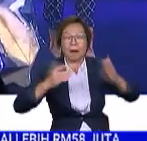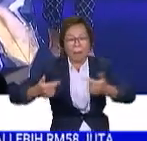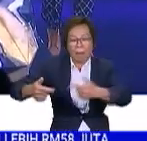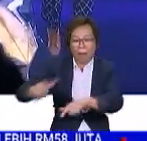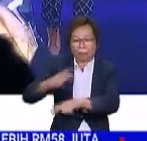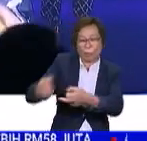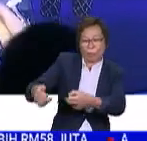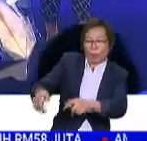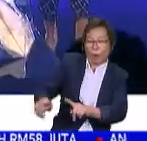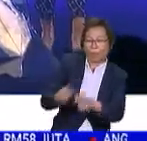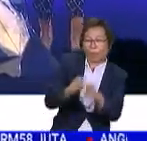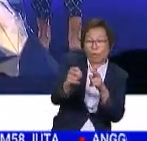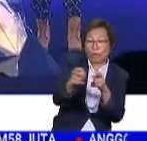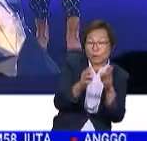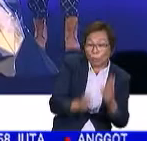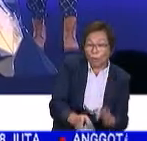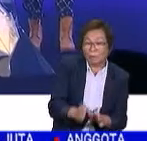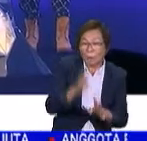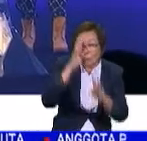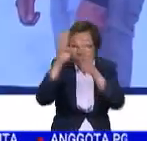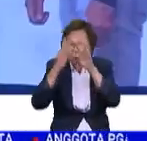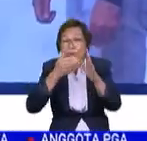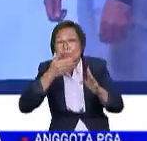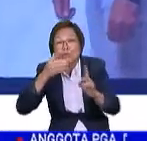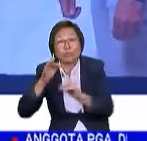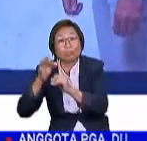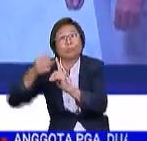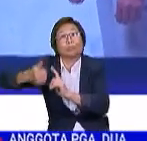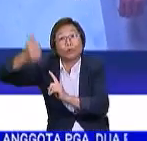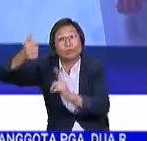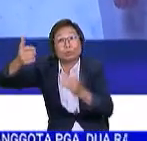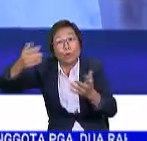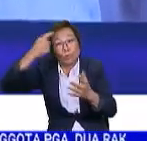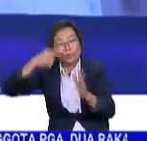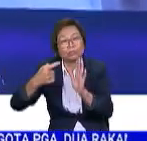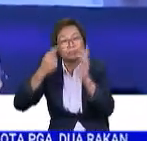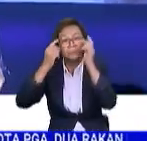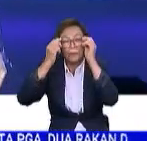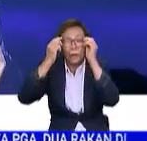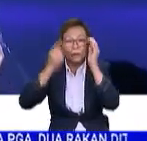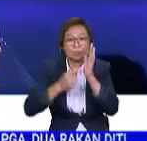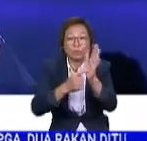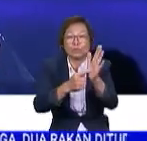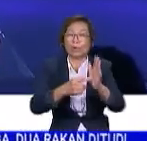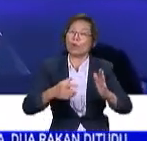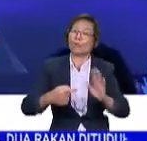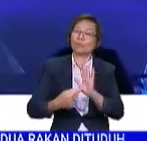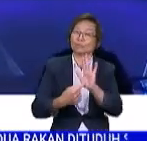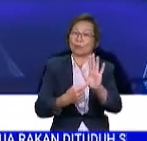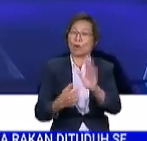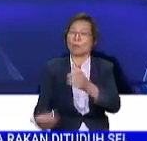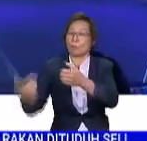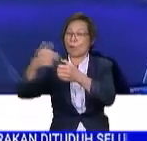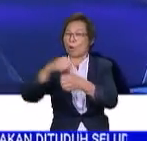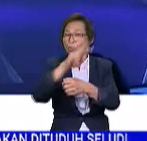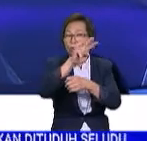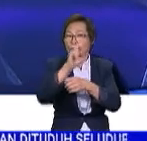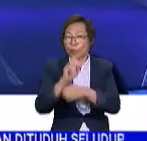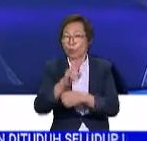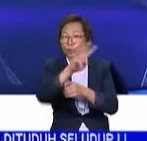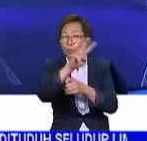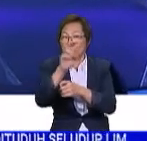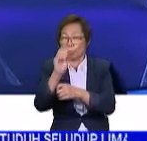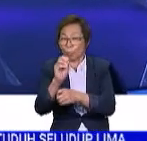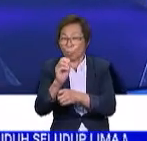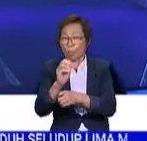ruang dan peluang kepada usahawan dan pereka muda khususnya. Pertunjukan dimeriahkan dengan penglibatan 20 pereka muda